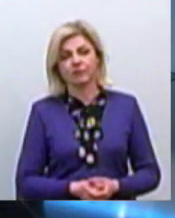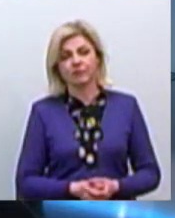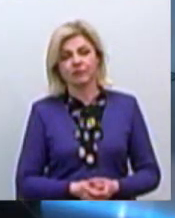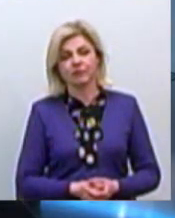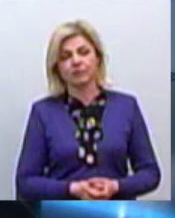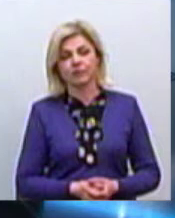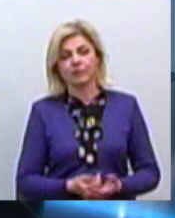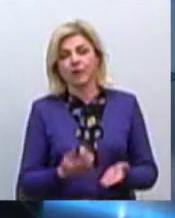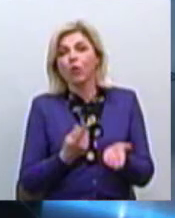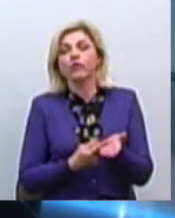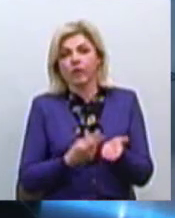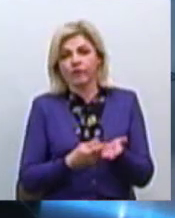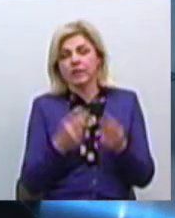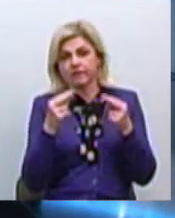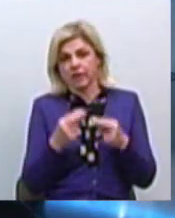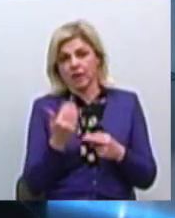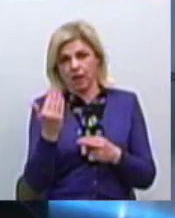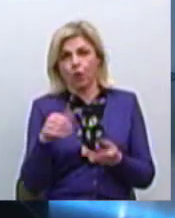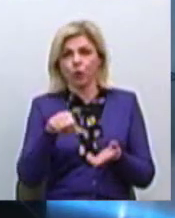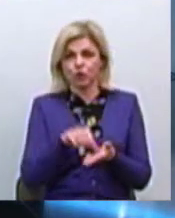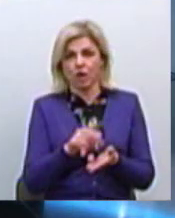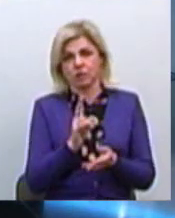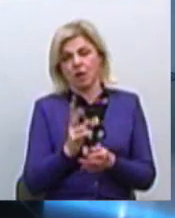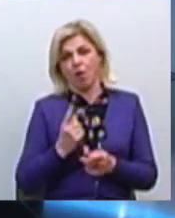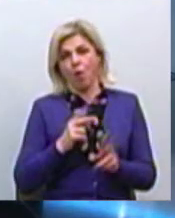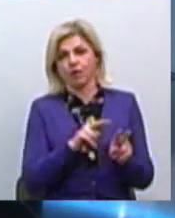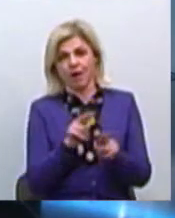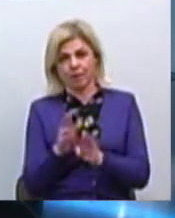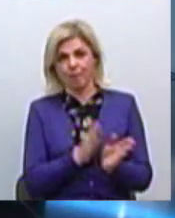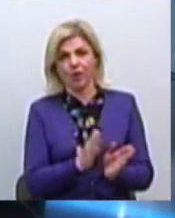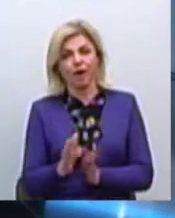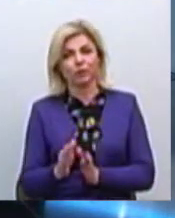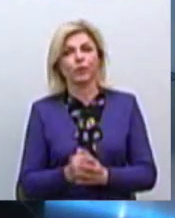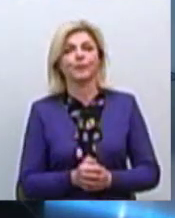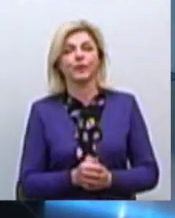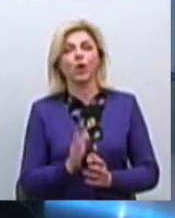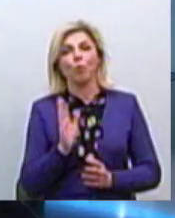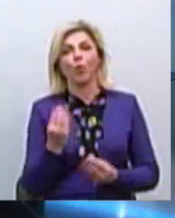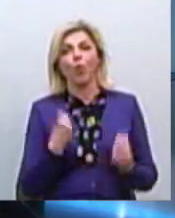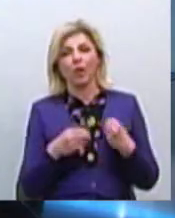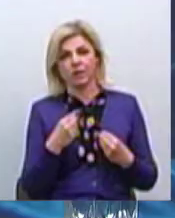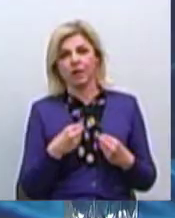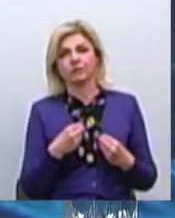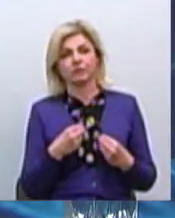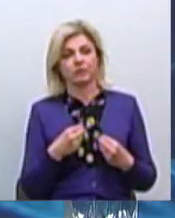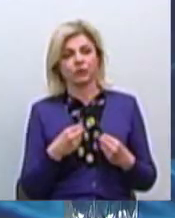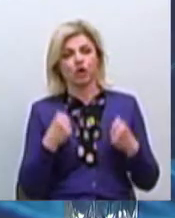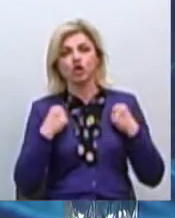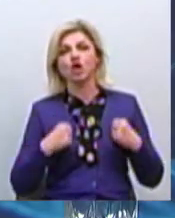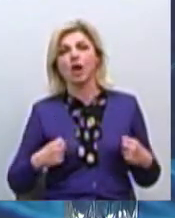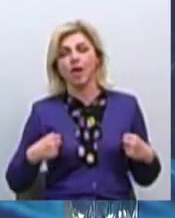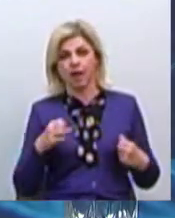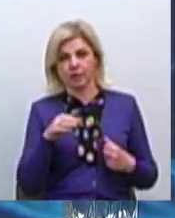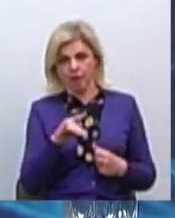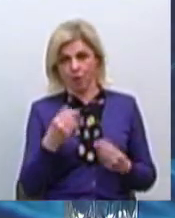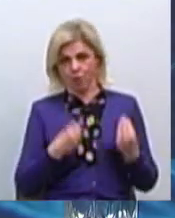Які будуть засвідчувати їх причетність до правопорядку? Члени громадських формувань будуть одягнені відповідні жилети.